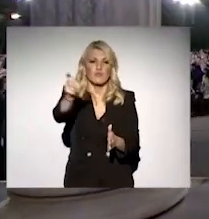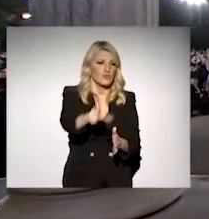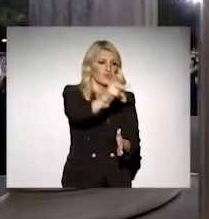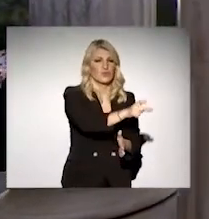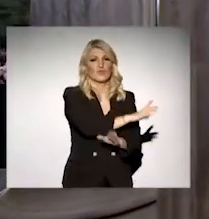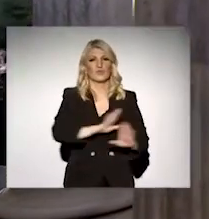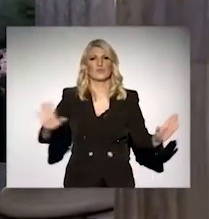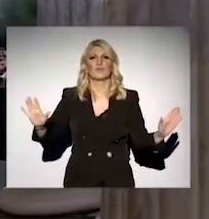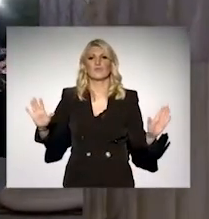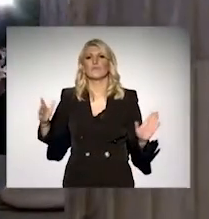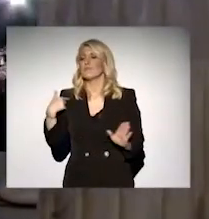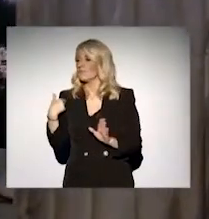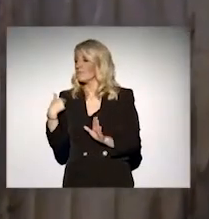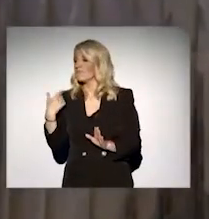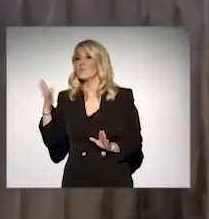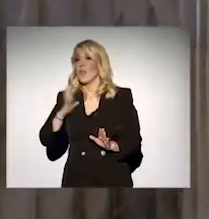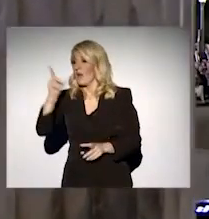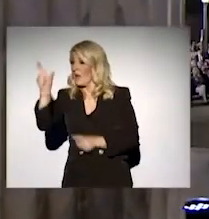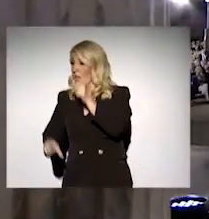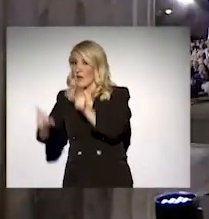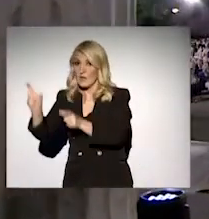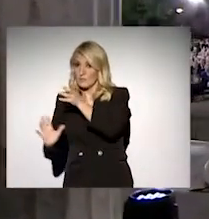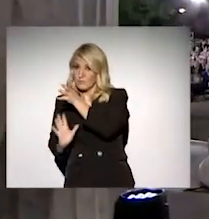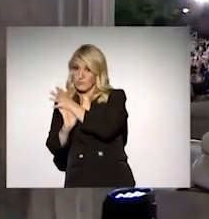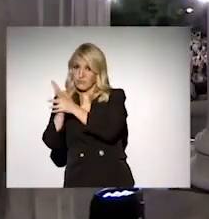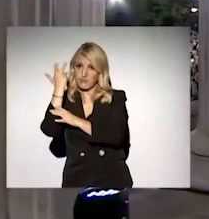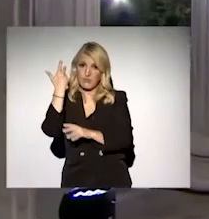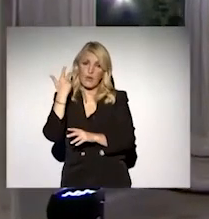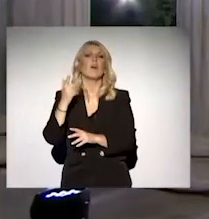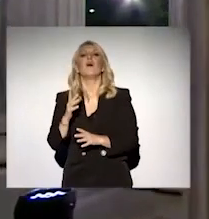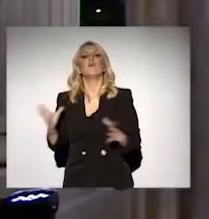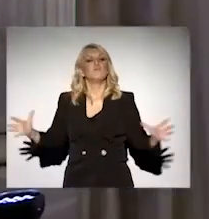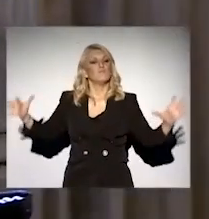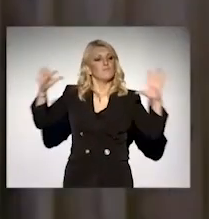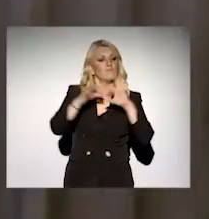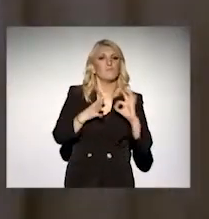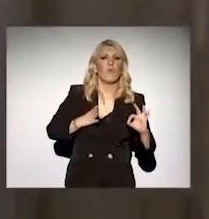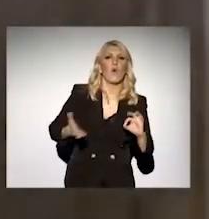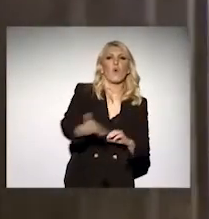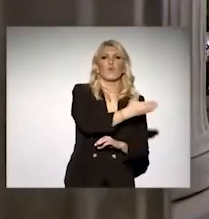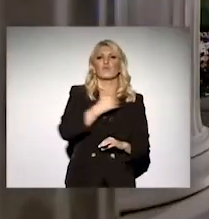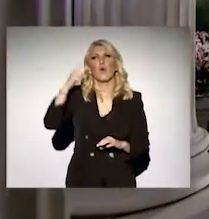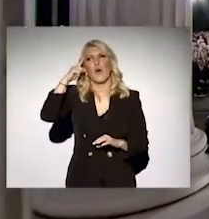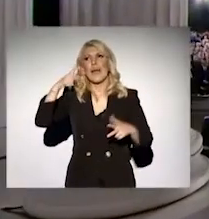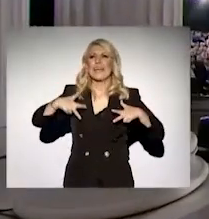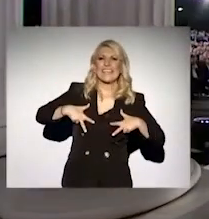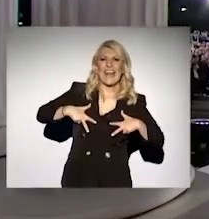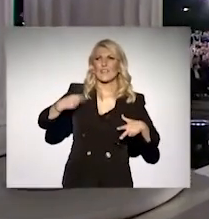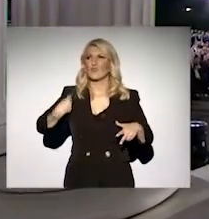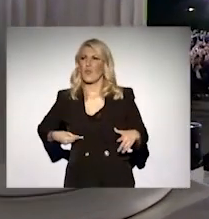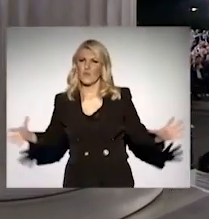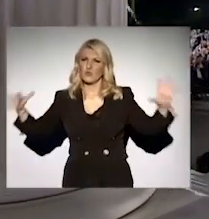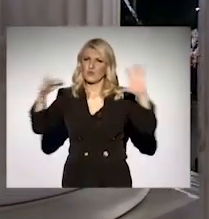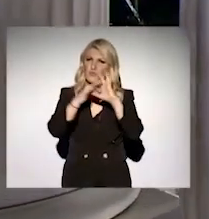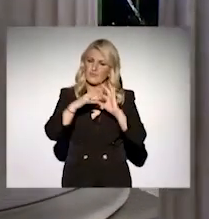τα υπόλοιπα στοιχεία. Απ' την άλλη, ο ίδιος μας είπε για κάποιους ρυθμούς με τους οποίους μαθαίνει. Αν αυτοί οι ρυθμοί δεν είναι